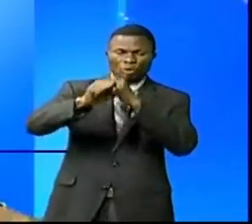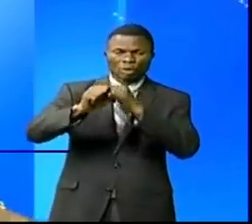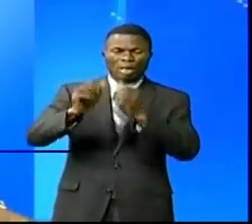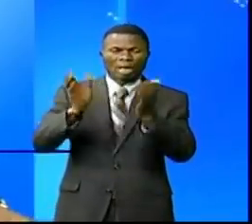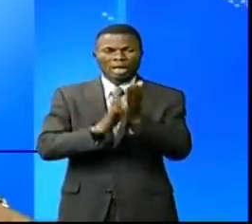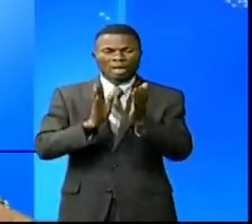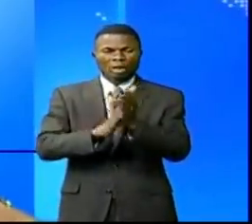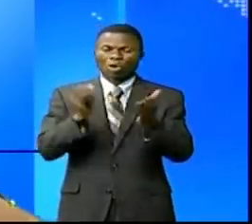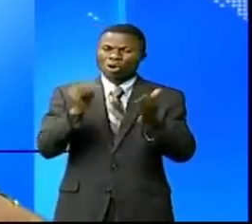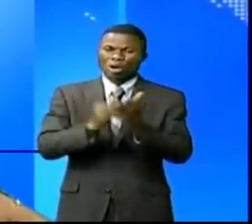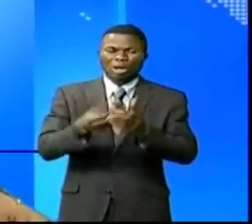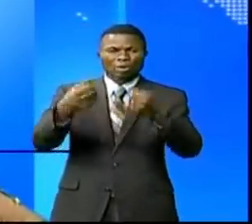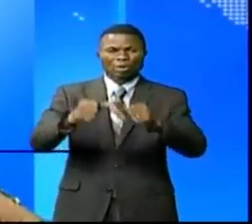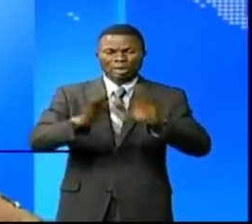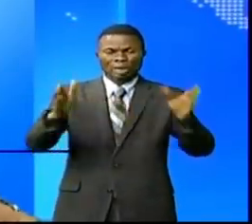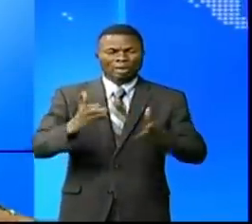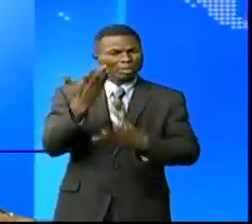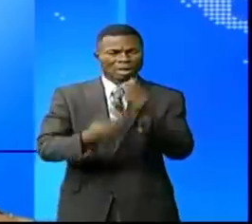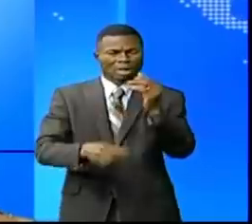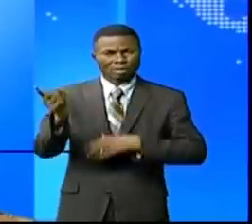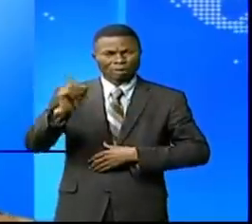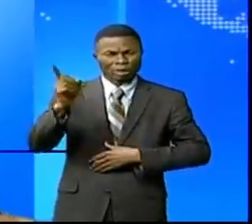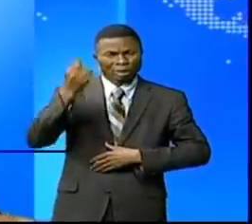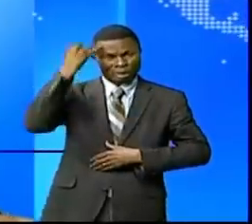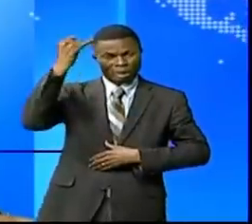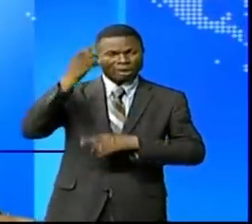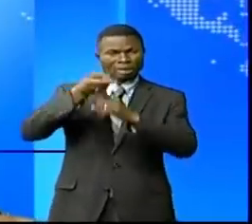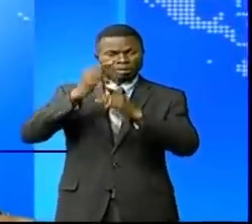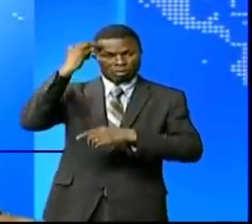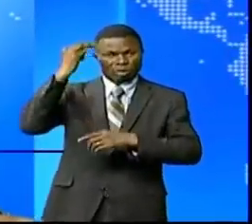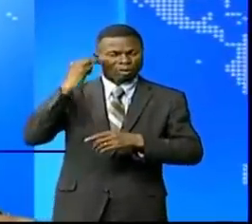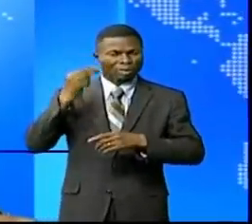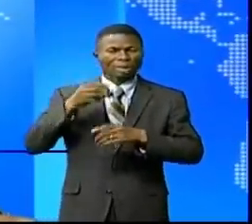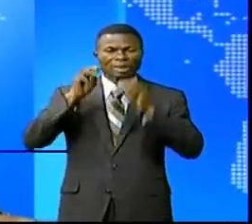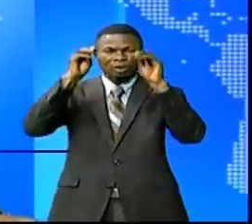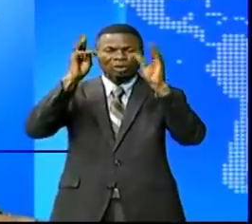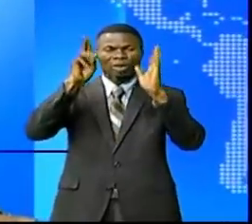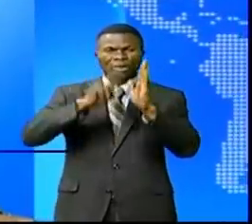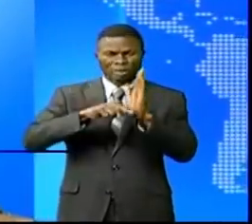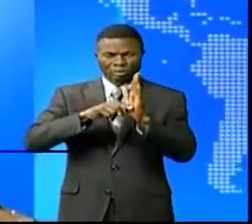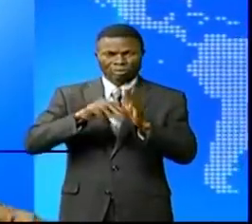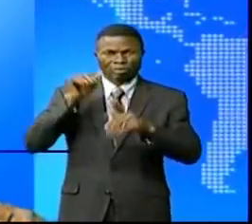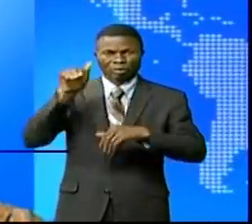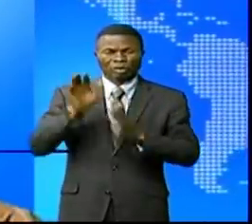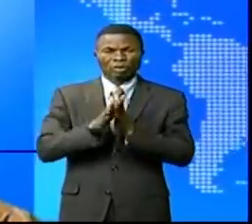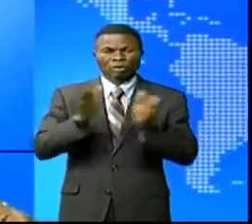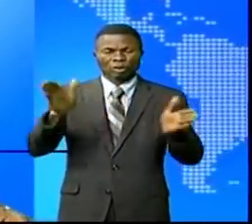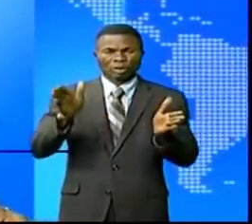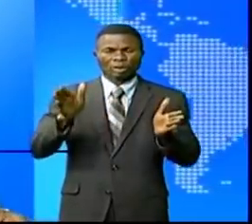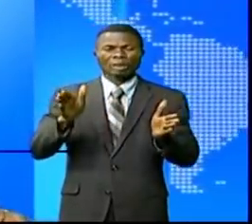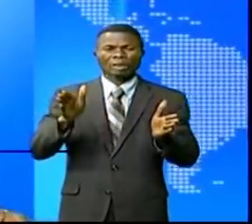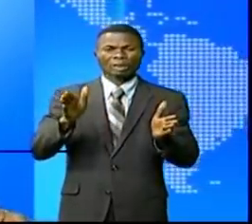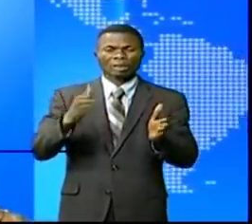école sans banc, initiée par le ministre de l'EPST. Le directeur général du Fonds de promotion de